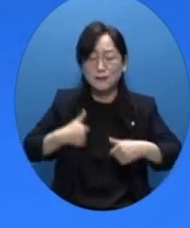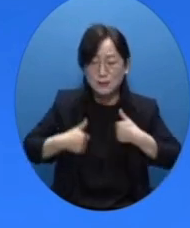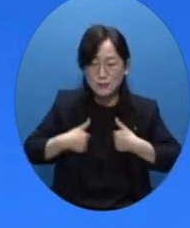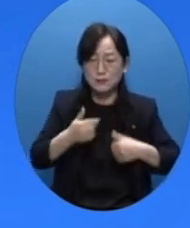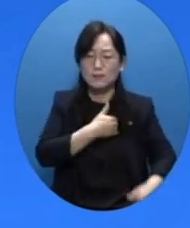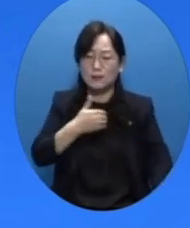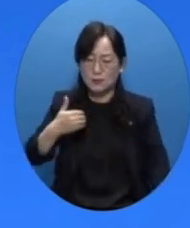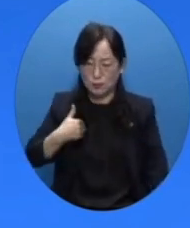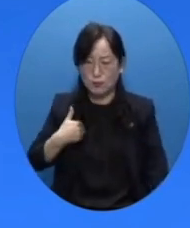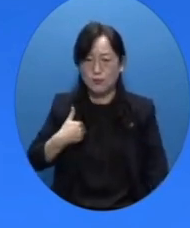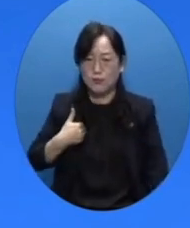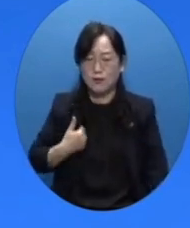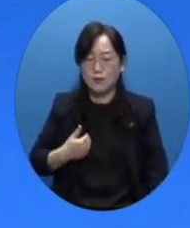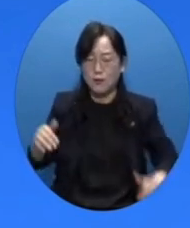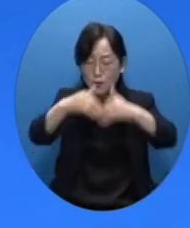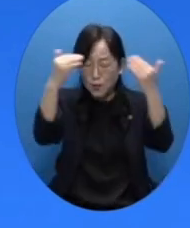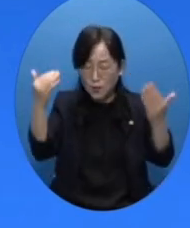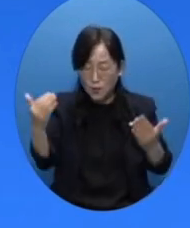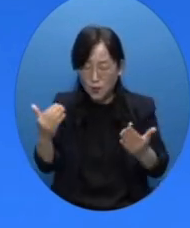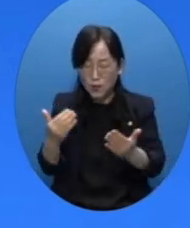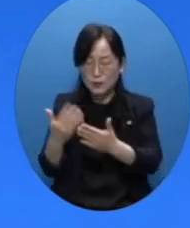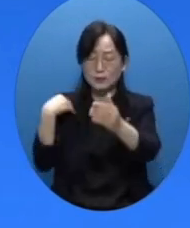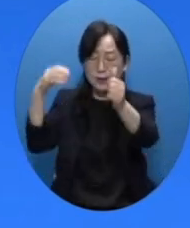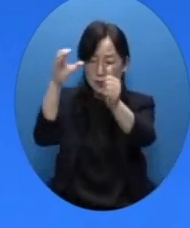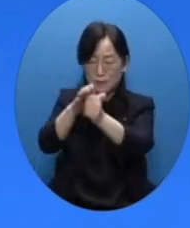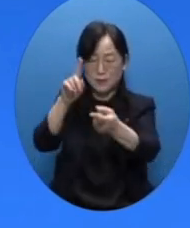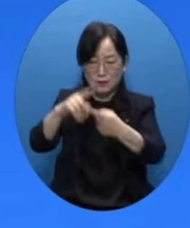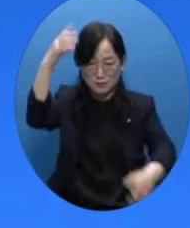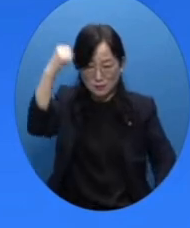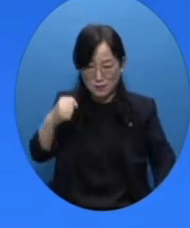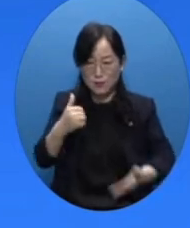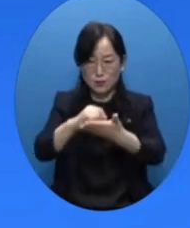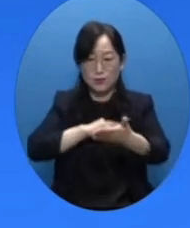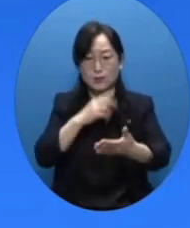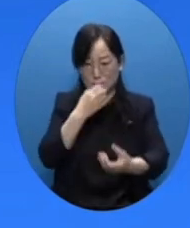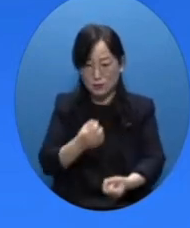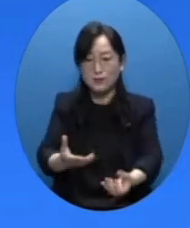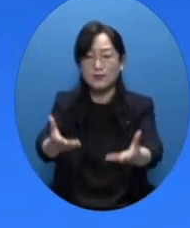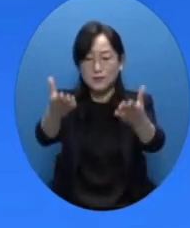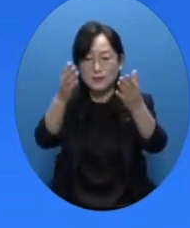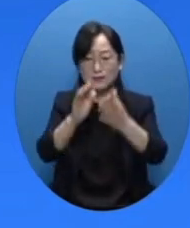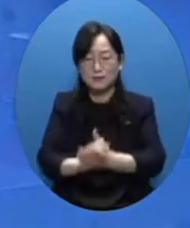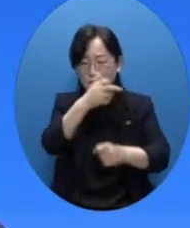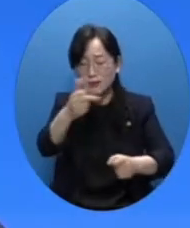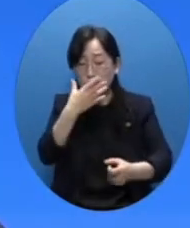만족이 되시 거 알 모두 거주 된다는 사실을 빚지 않게 되기를 취미 이므로 추가합니다